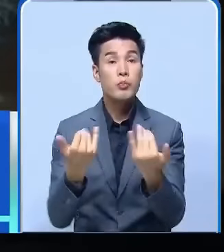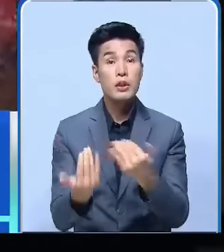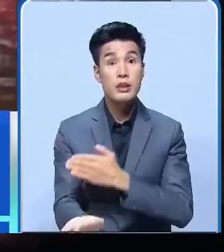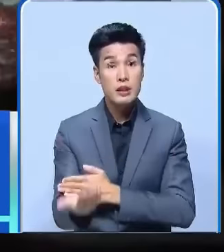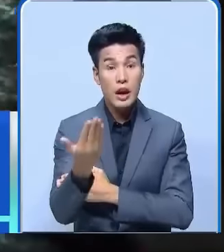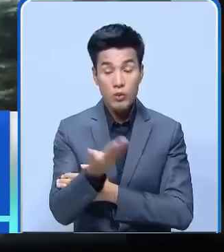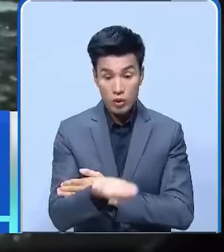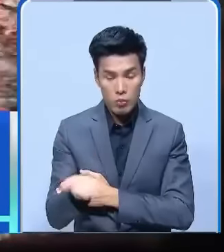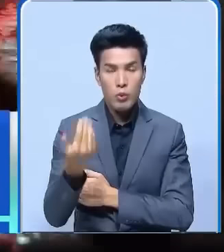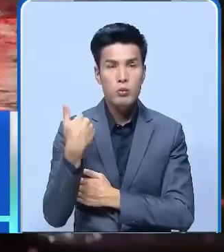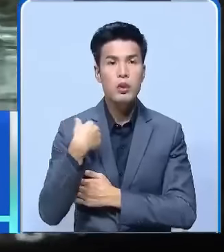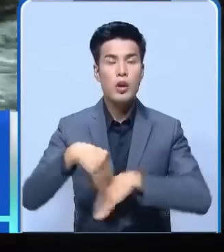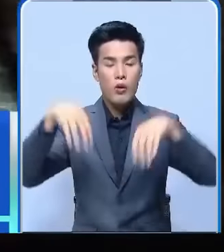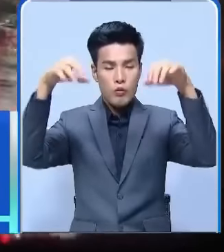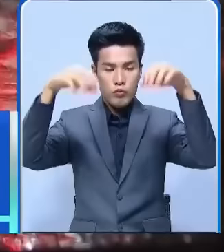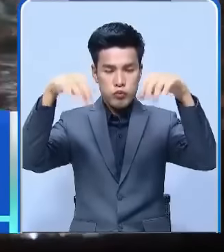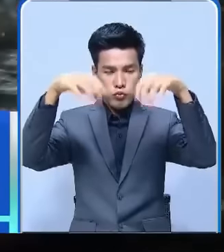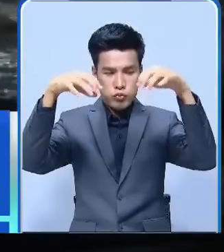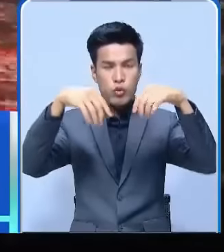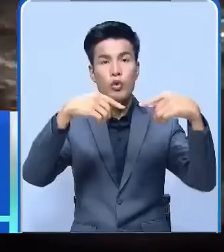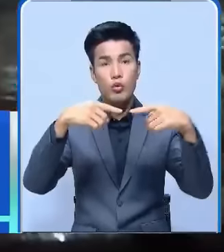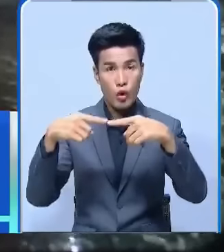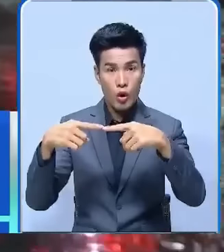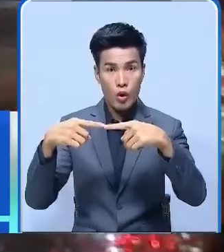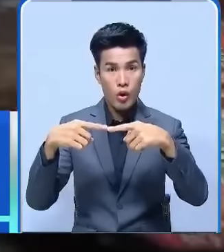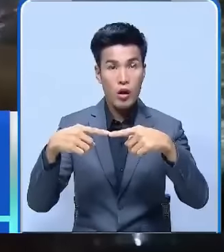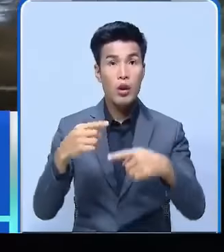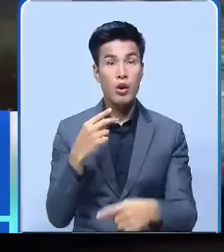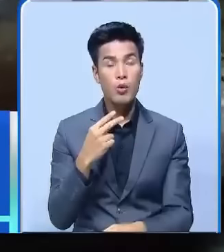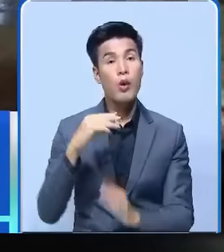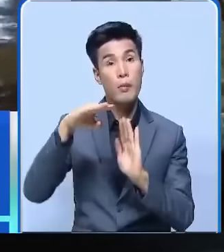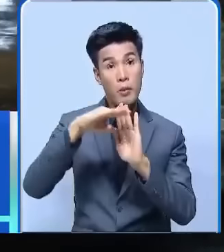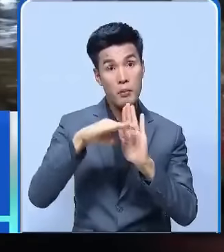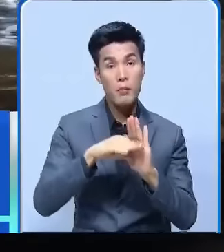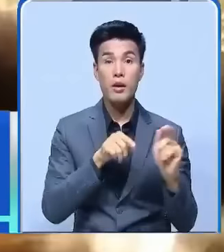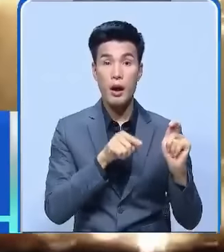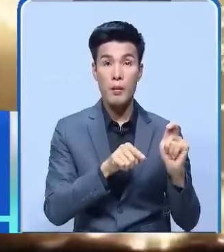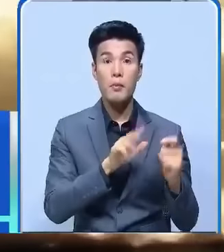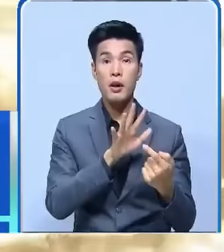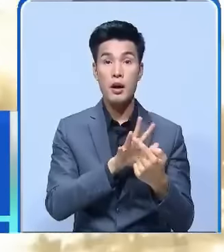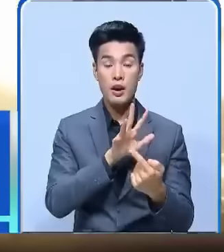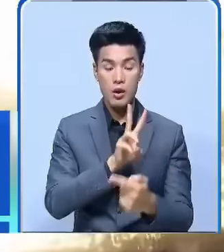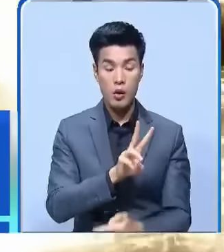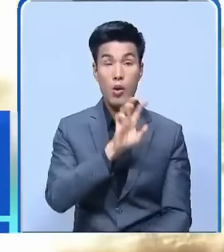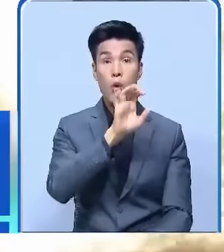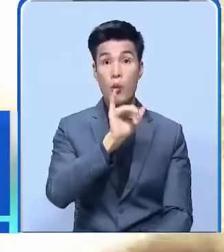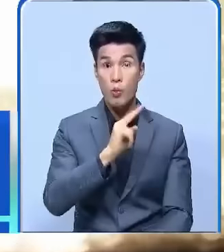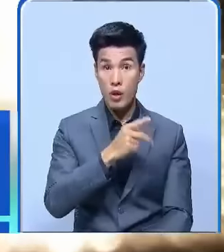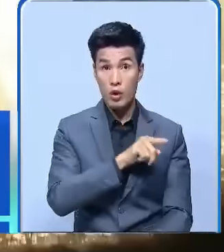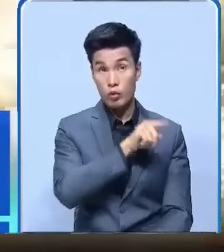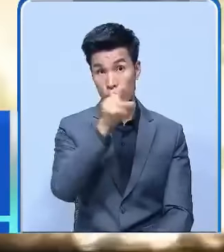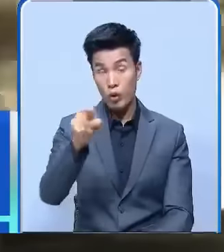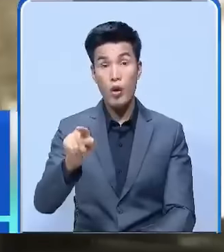นที่ยังคงมีฝนตกลงอย่างมาต่อเนื่องครับเราไปได้เรียงตั้งแต่อำเภอเวียงป่าเป้าครับที่จะมุ่งหน้าไปที่จังหวัดเชียง